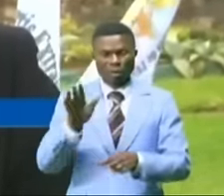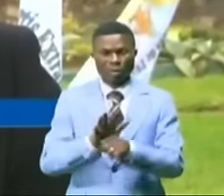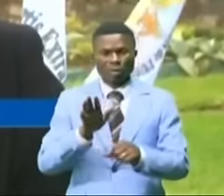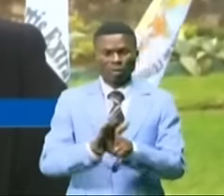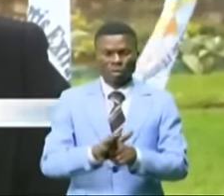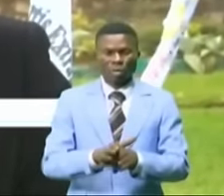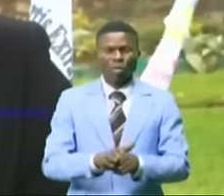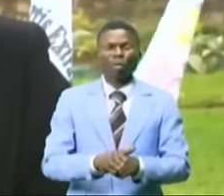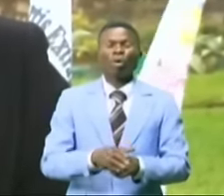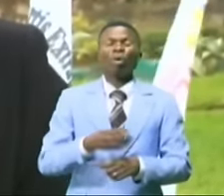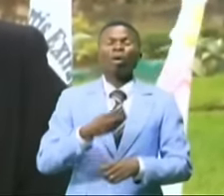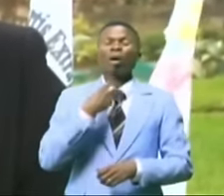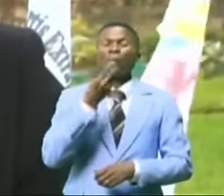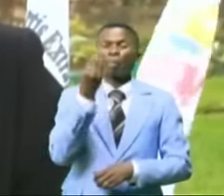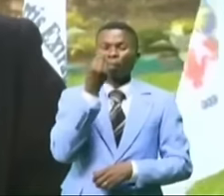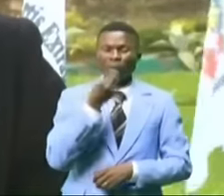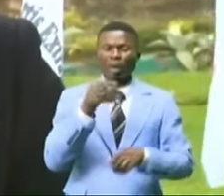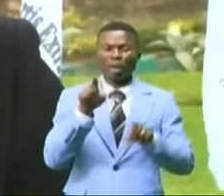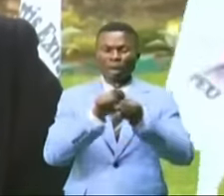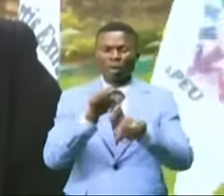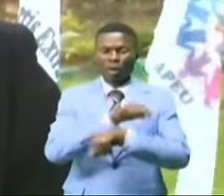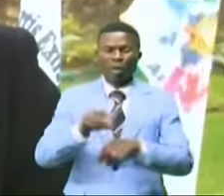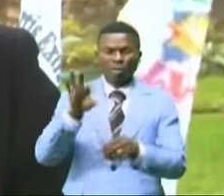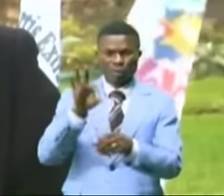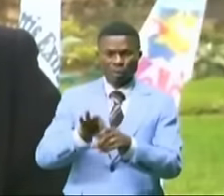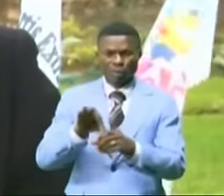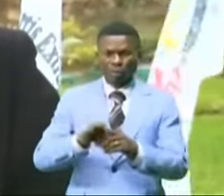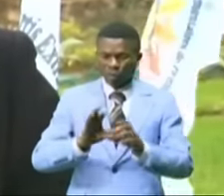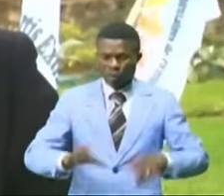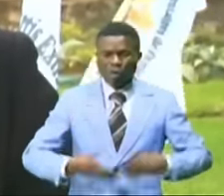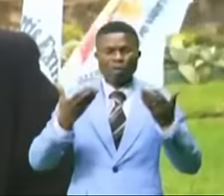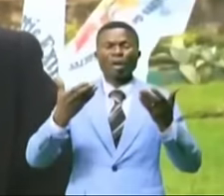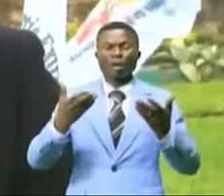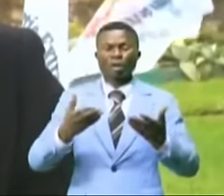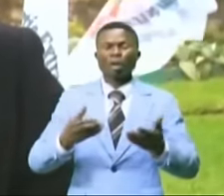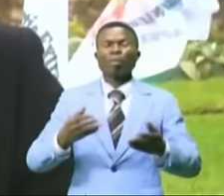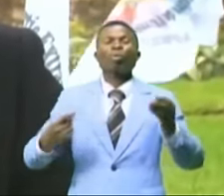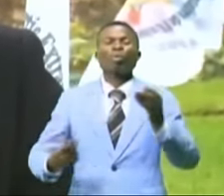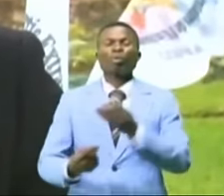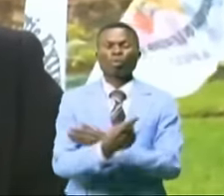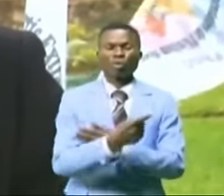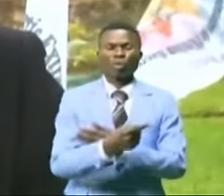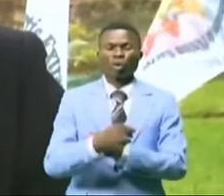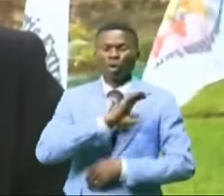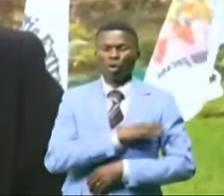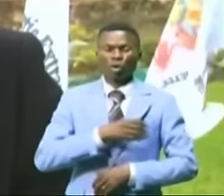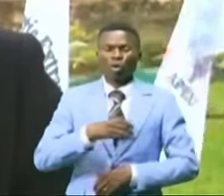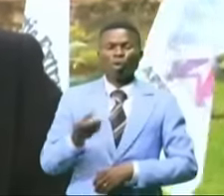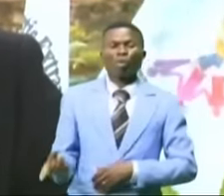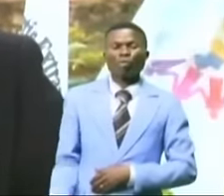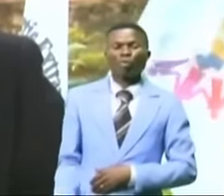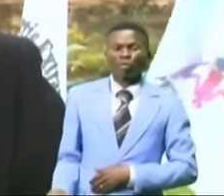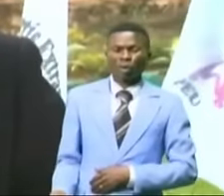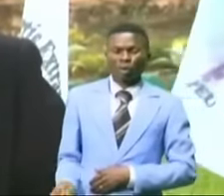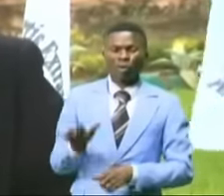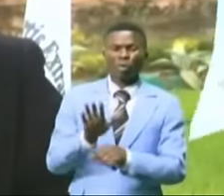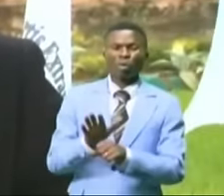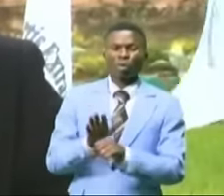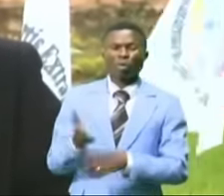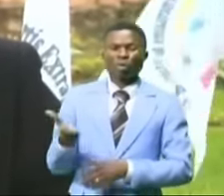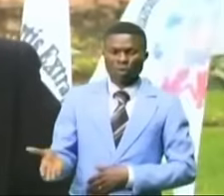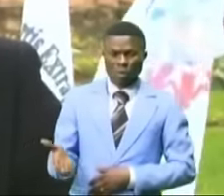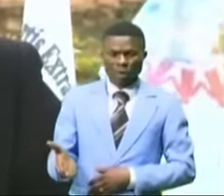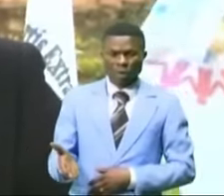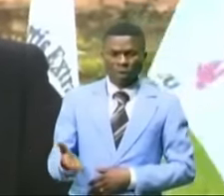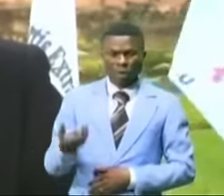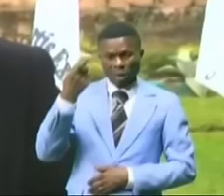voix, y compris celles de la CENI, s'élèvent pour dénoncer les actes de corruption à grande échelle de